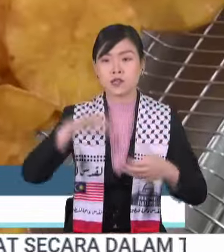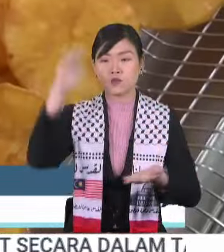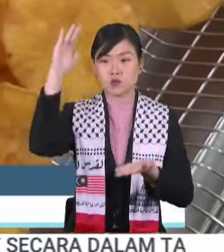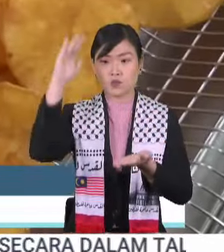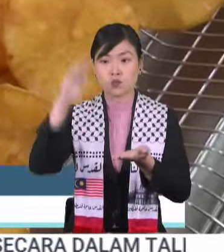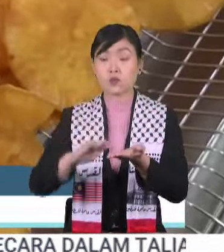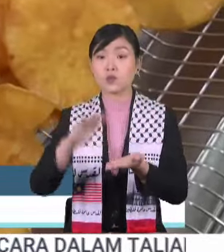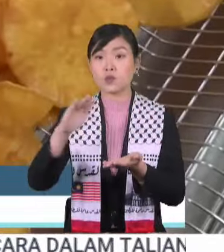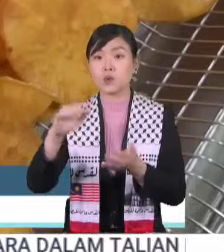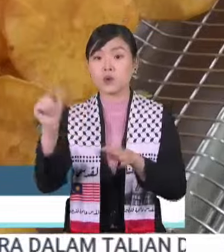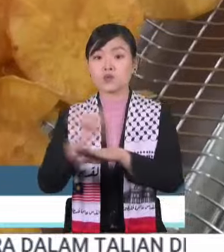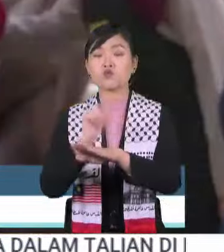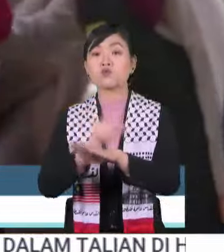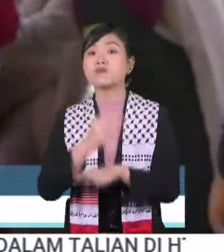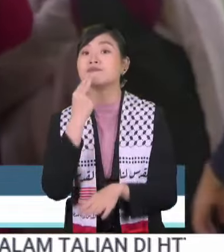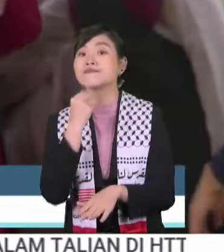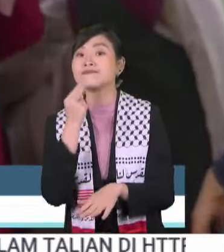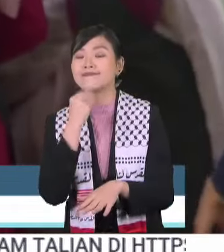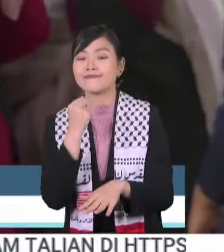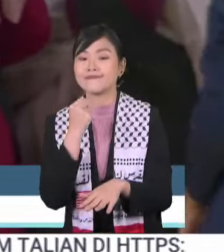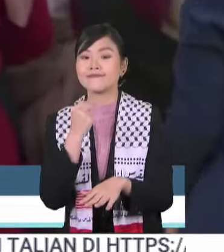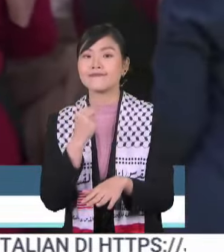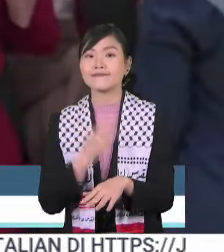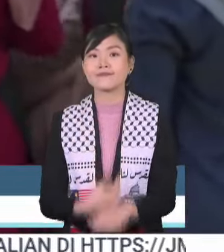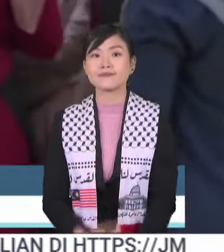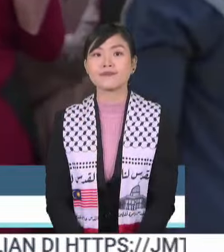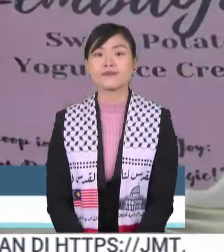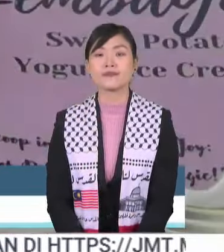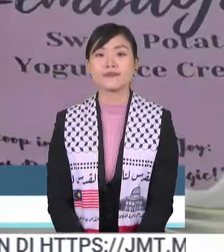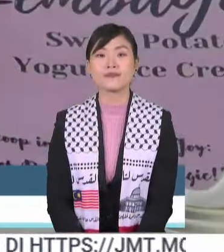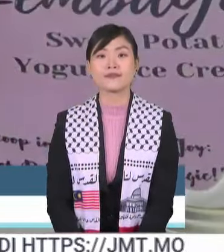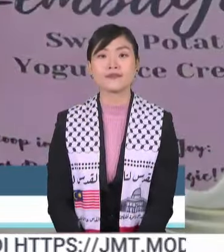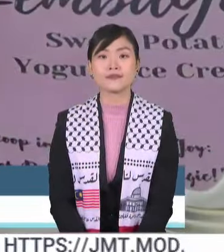penggunaan gula dalam setiap kandungan makanan merekalah